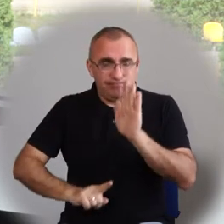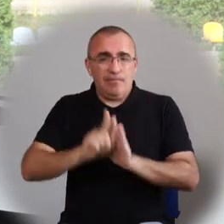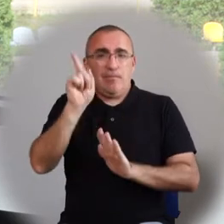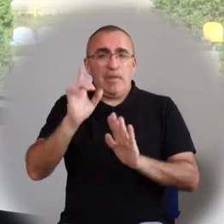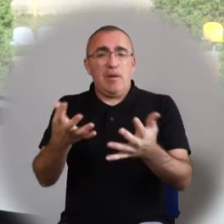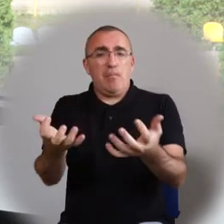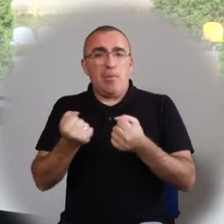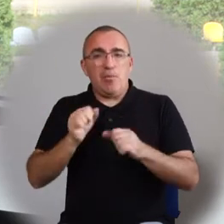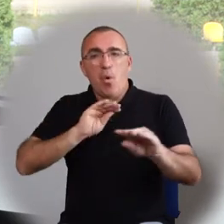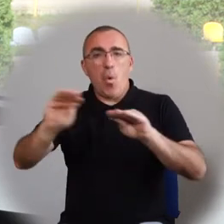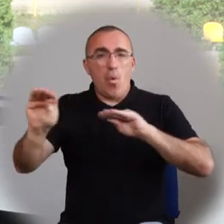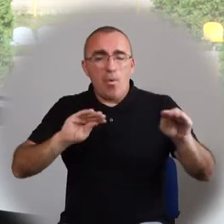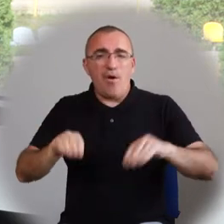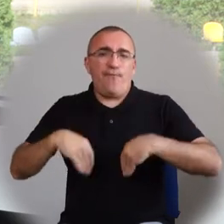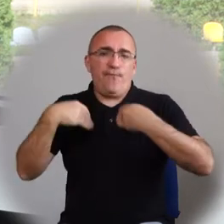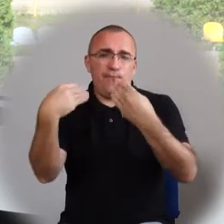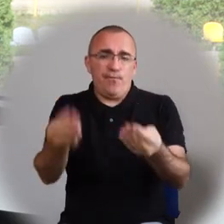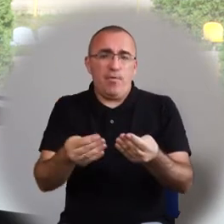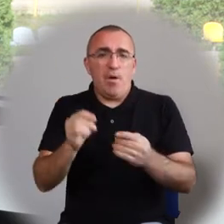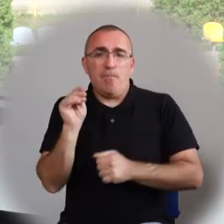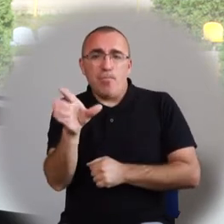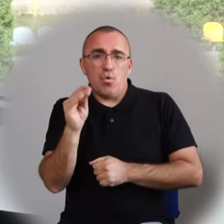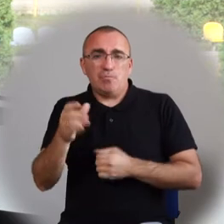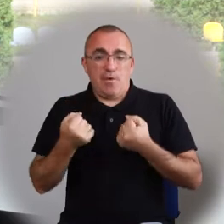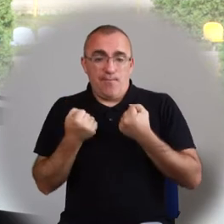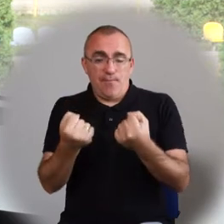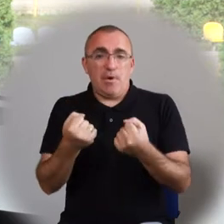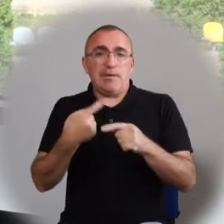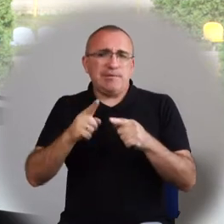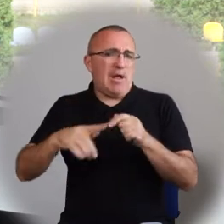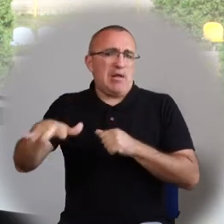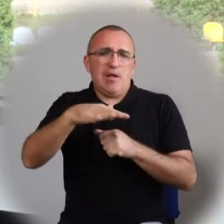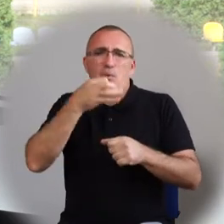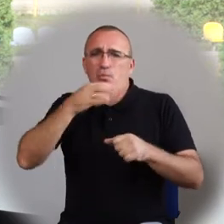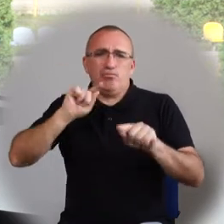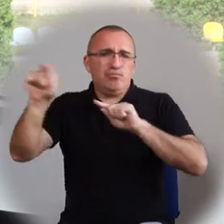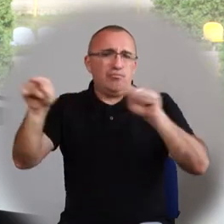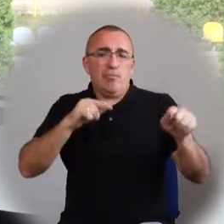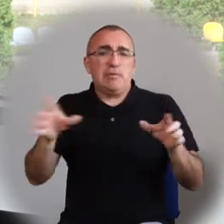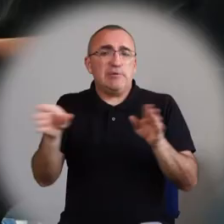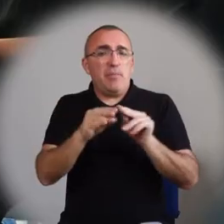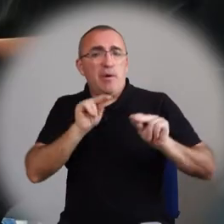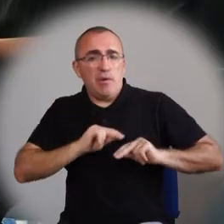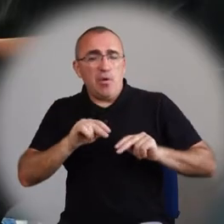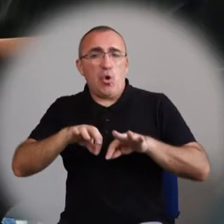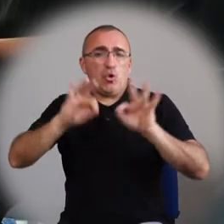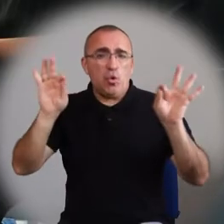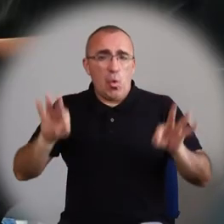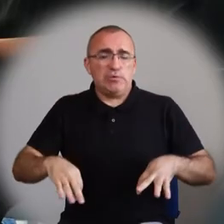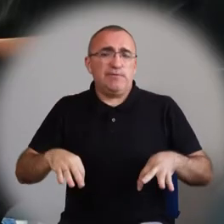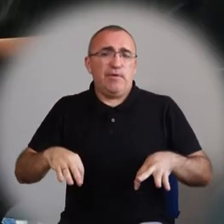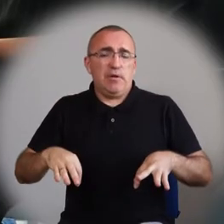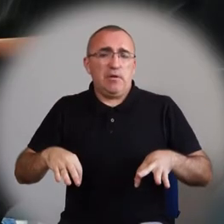будемо запроваджувати, і придбане обладнання, і видача посвідчень водія. Це теж екстериторіально. Тому співпраця